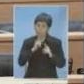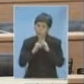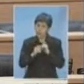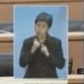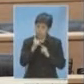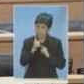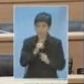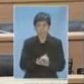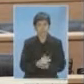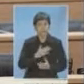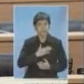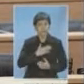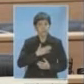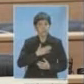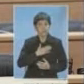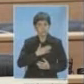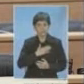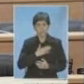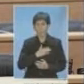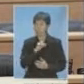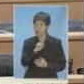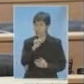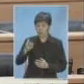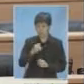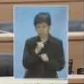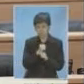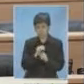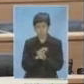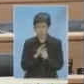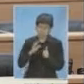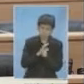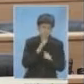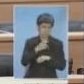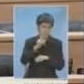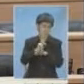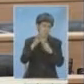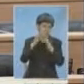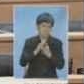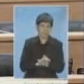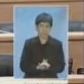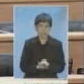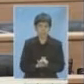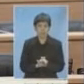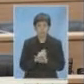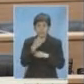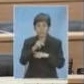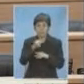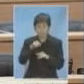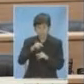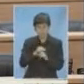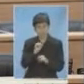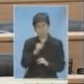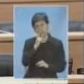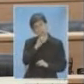ได้ครับและผมยืนยันนะครับไม่มีสมาชิกคนไหนจะไปทำร้ายประธานสภาสภาถูกวิพากษ์วิจ